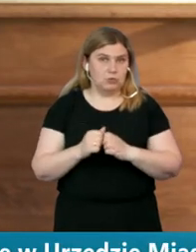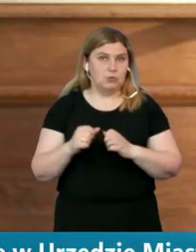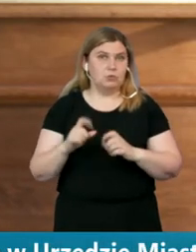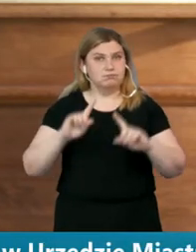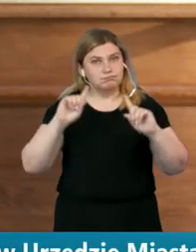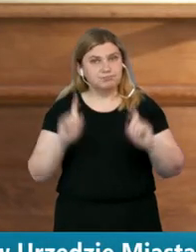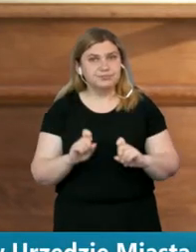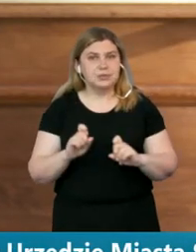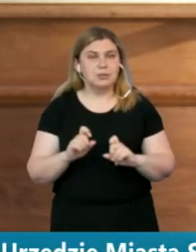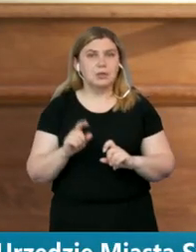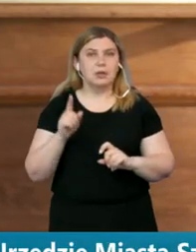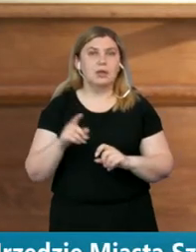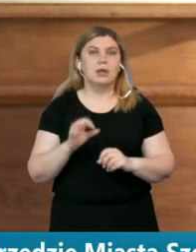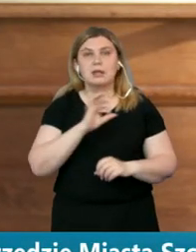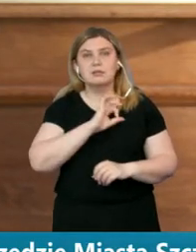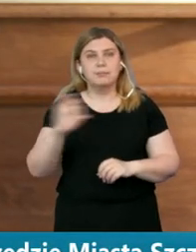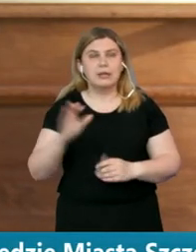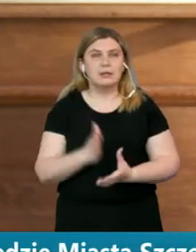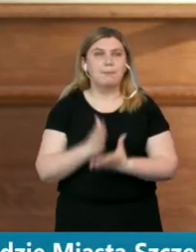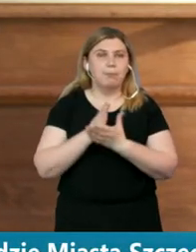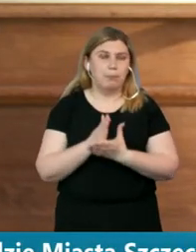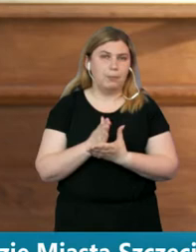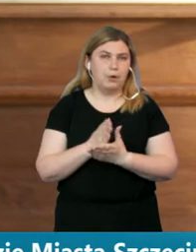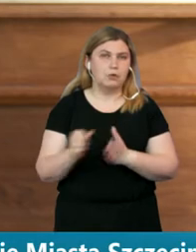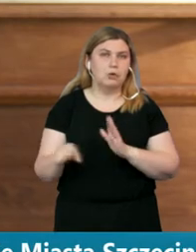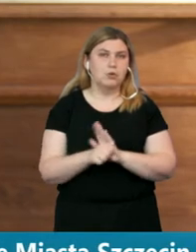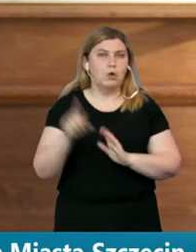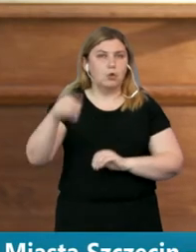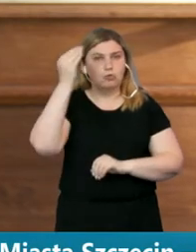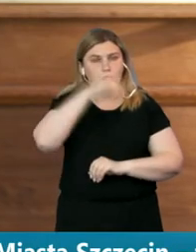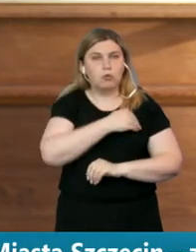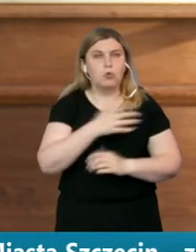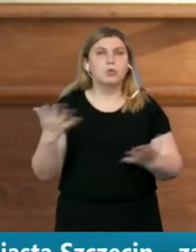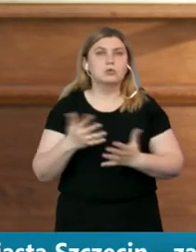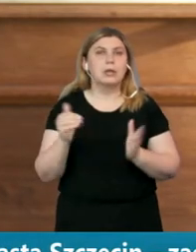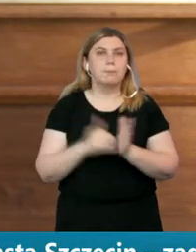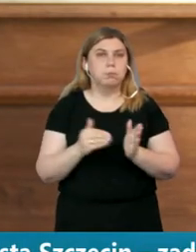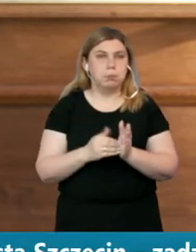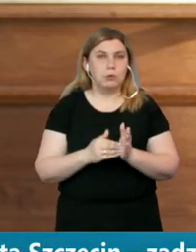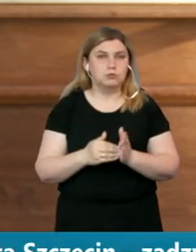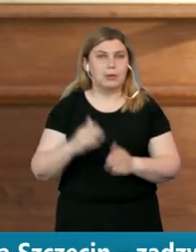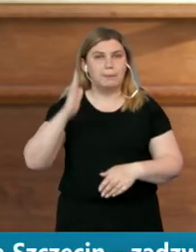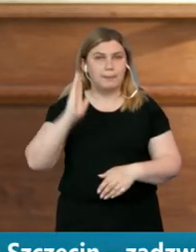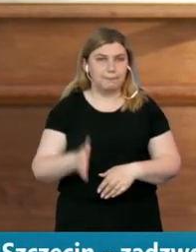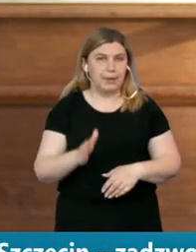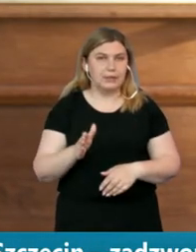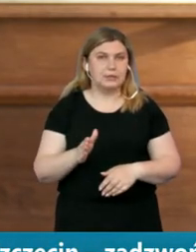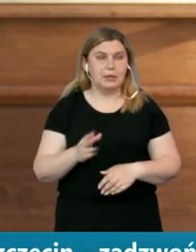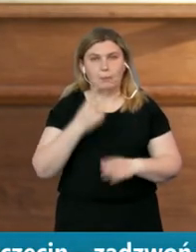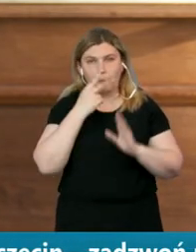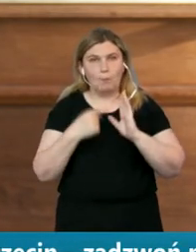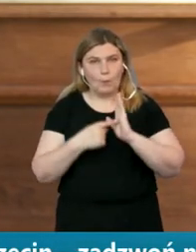móc wejść ze specjalistyczną pomocą do tych placówek, gdzie takie potrzeby zostaną nam